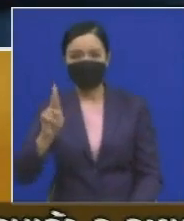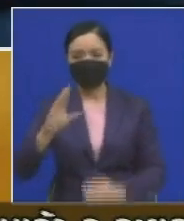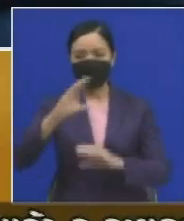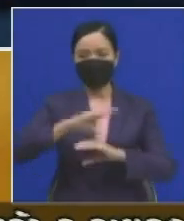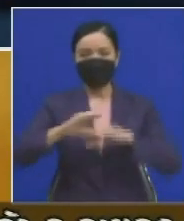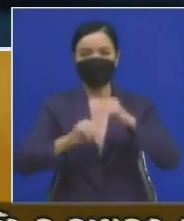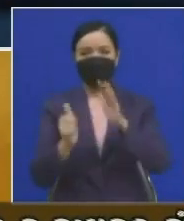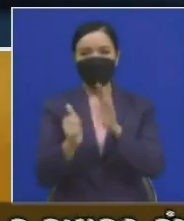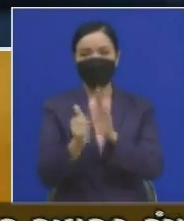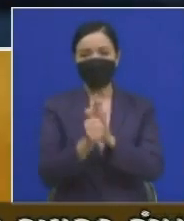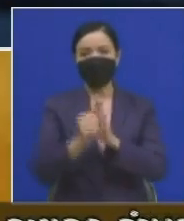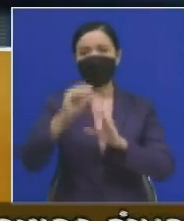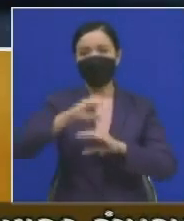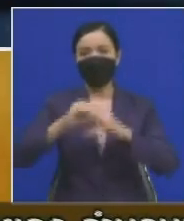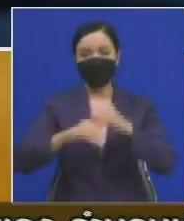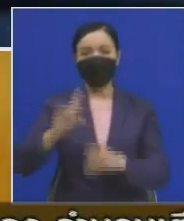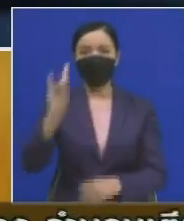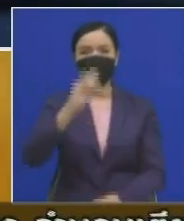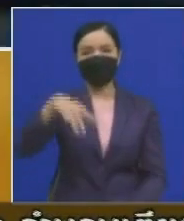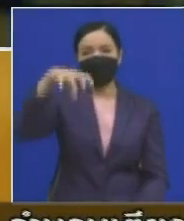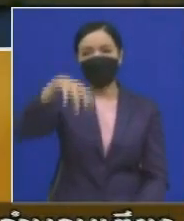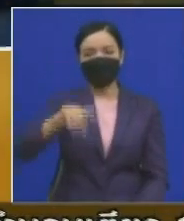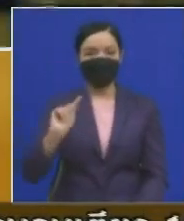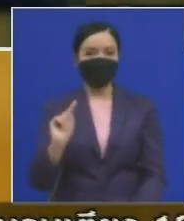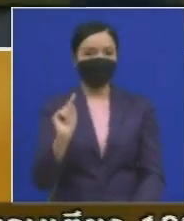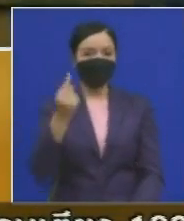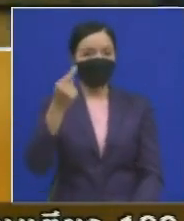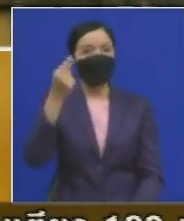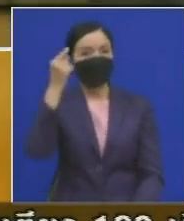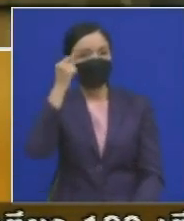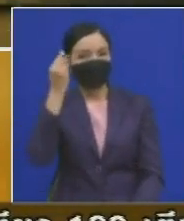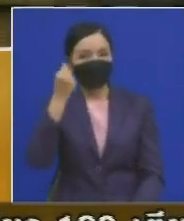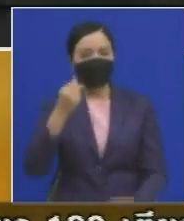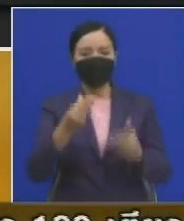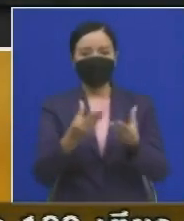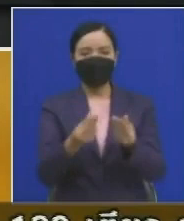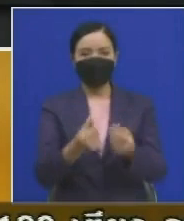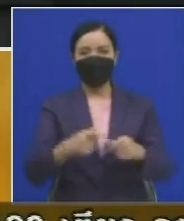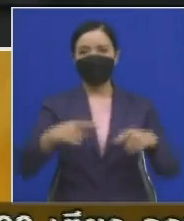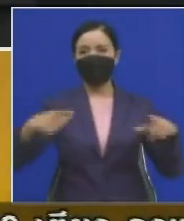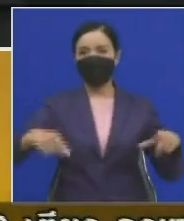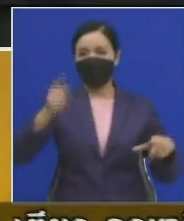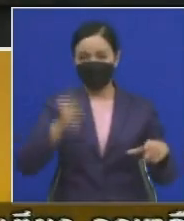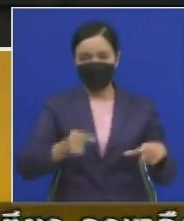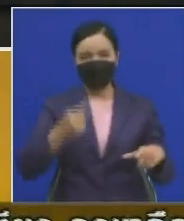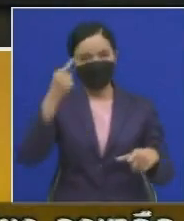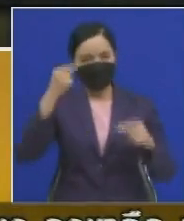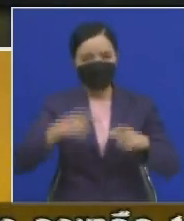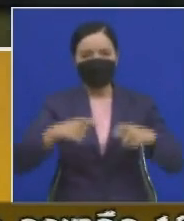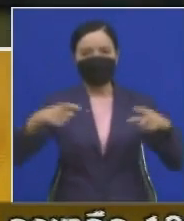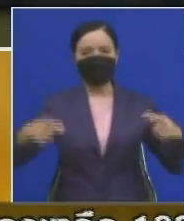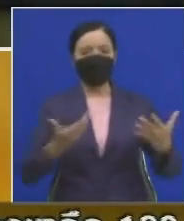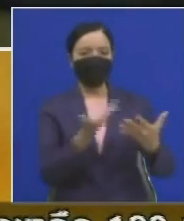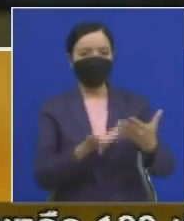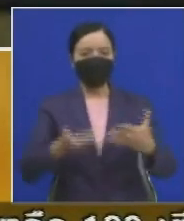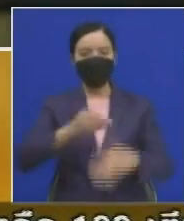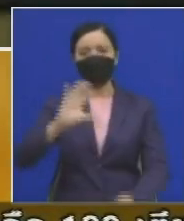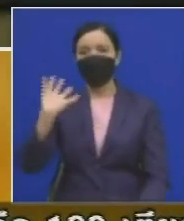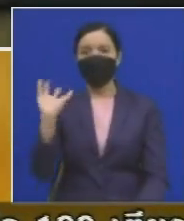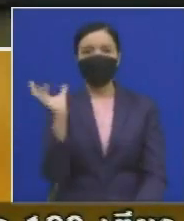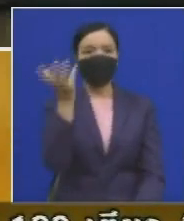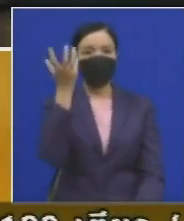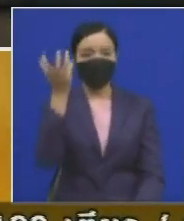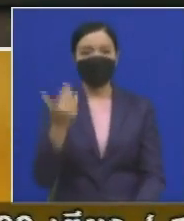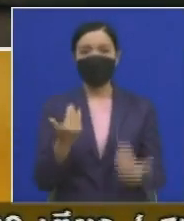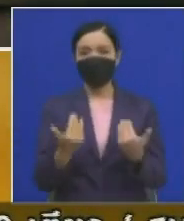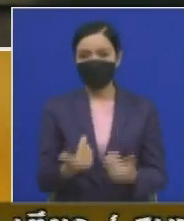องการสวนสัิแ่งให่เป็นการคิดบพื้ที่จริงแลตเข้ statoใหญ่รปโลกและลา